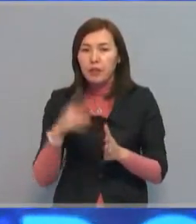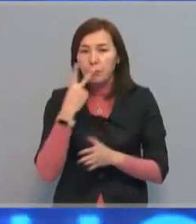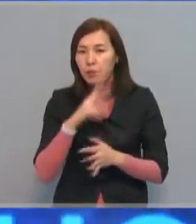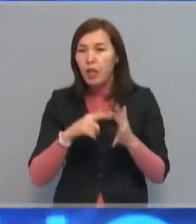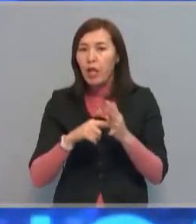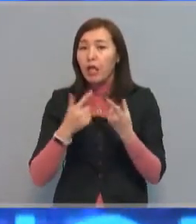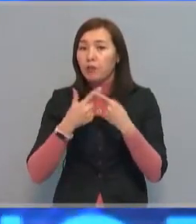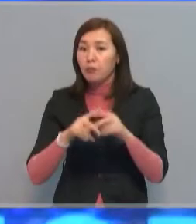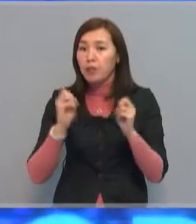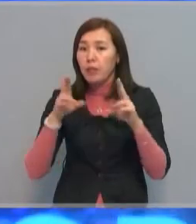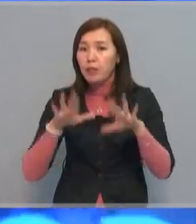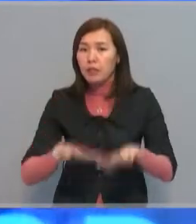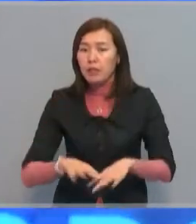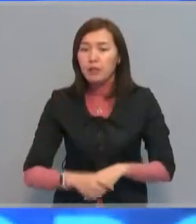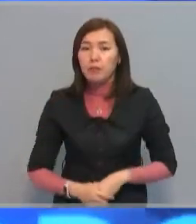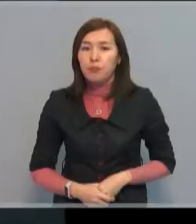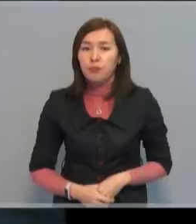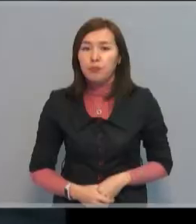несоблюдение правил техники безопасности.